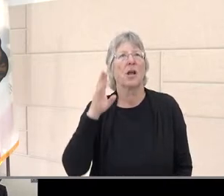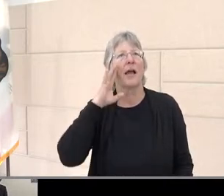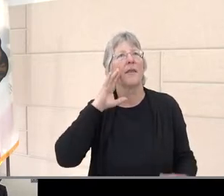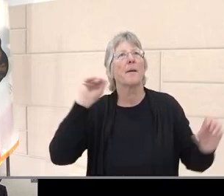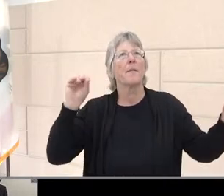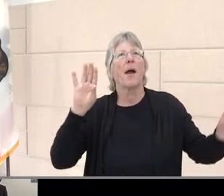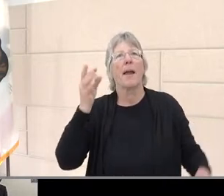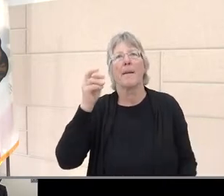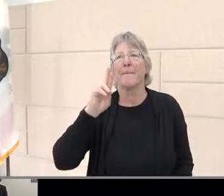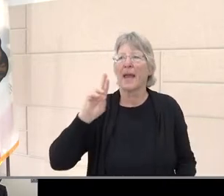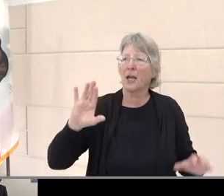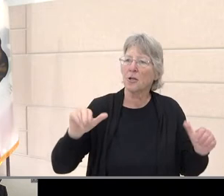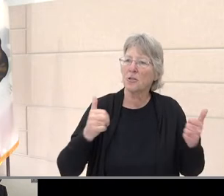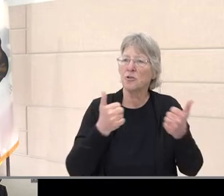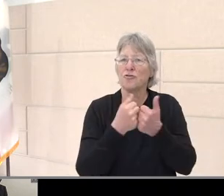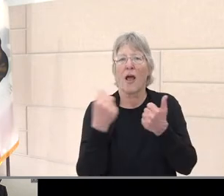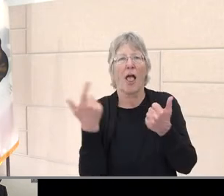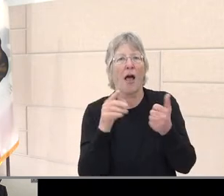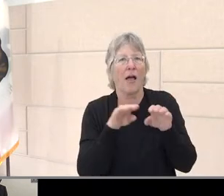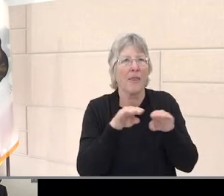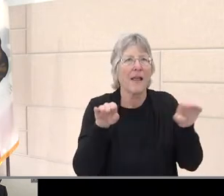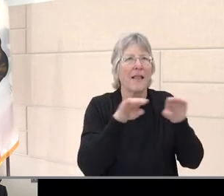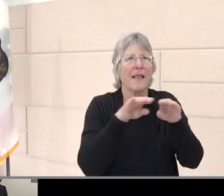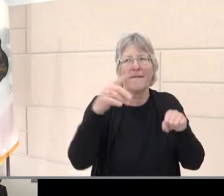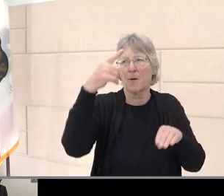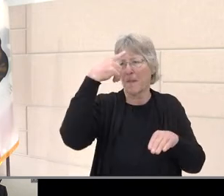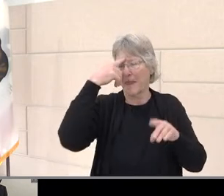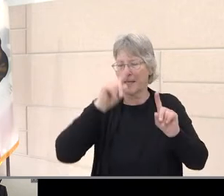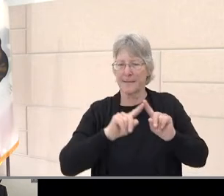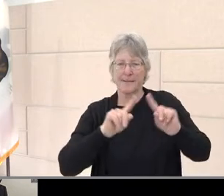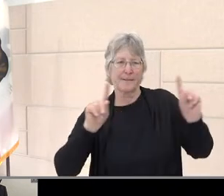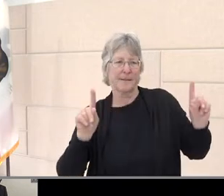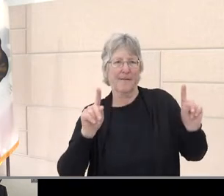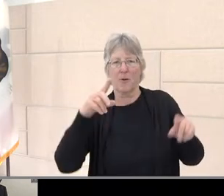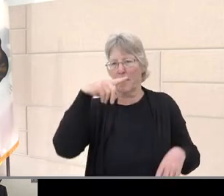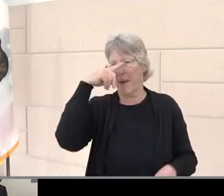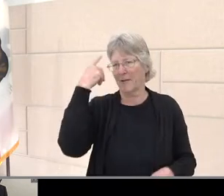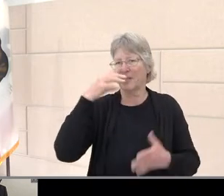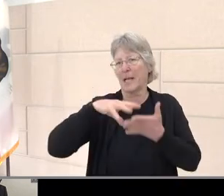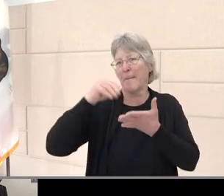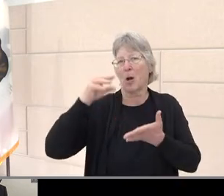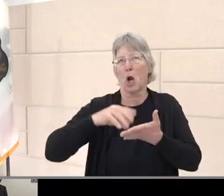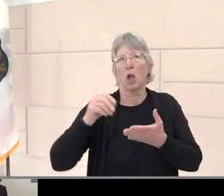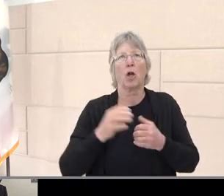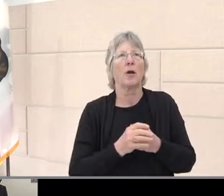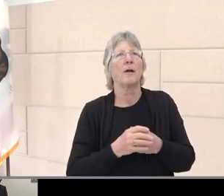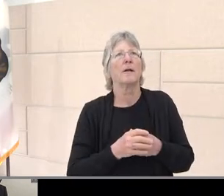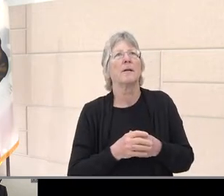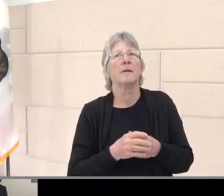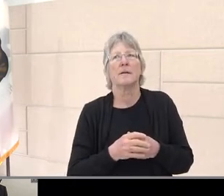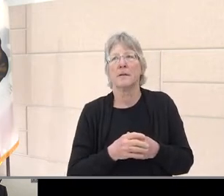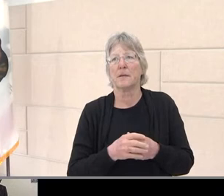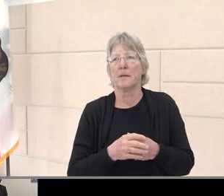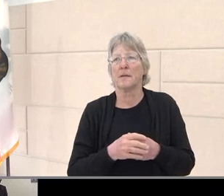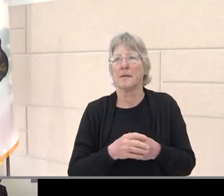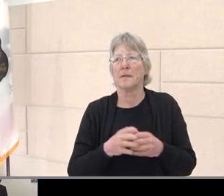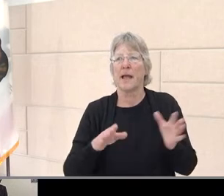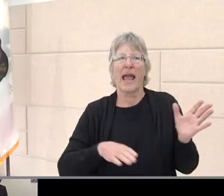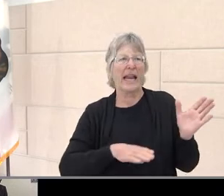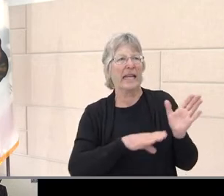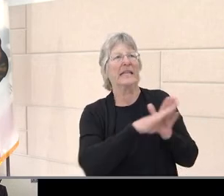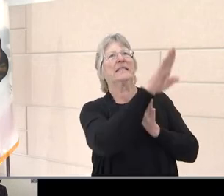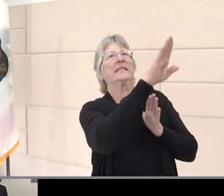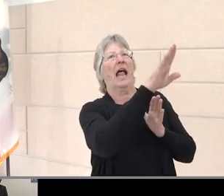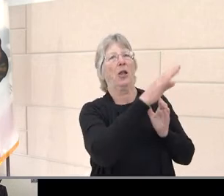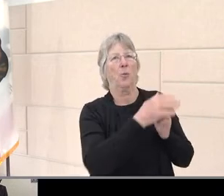ឆ្នាំ2021លោកស្រី Baker បានប្រជុំនឹងគ្រប់កម្រិតទាំងអស់នៃការសិក្សានៅ